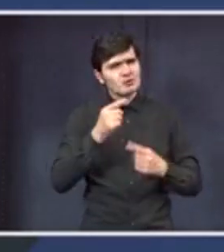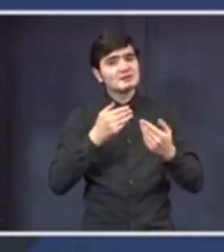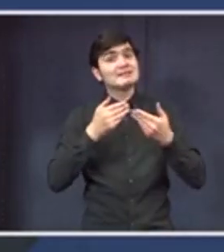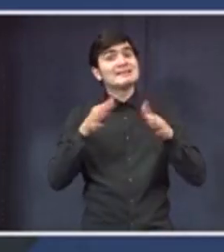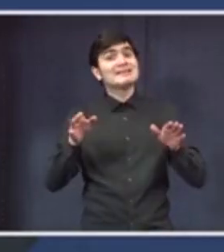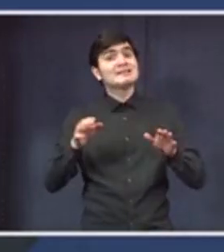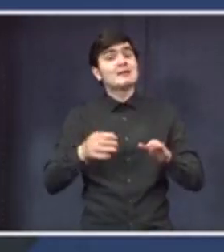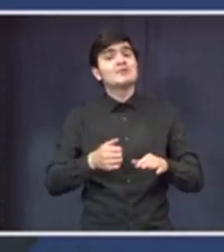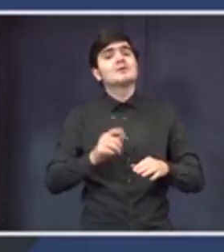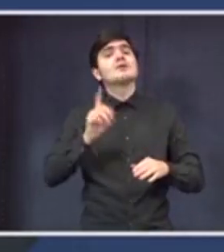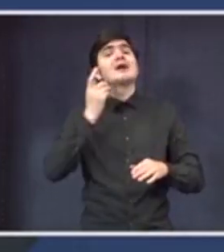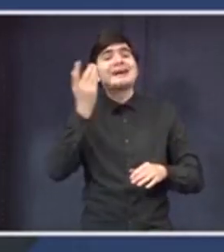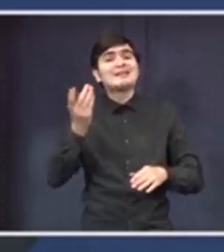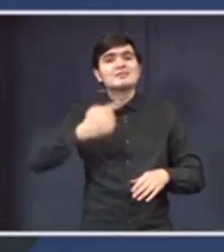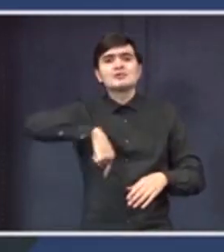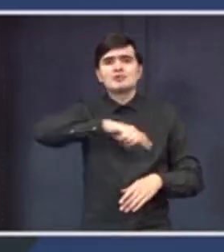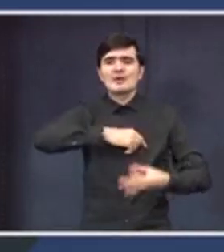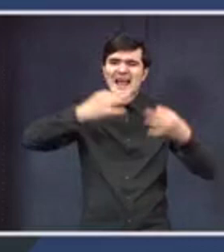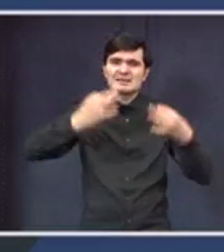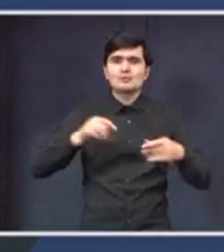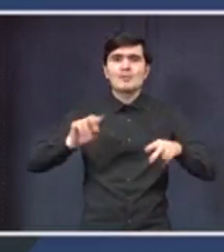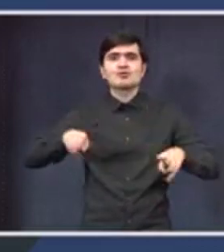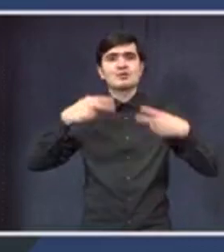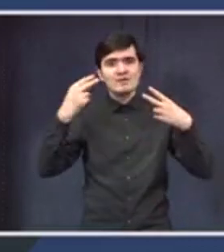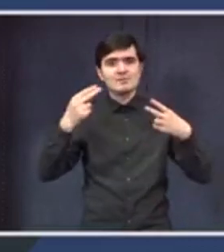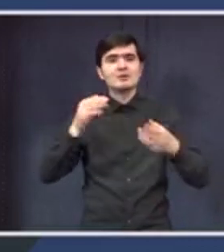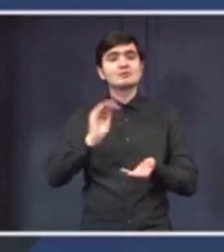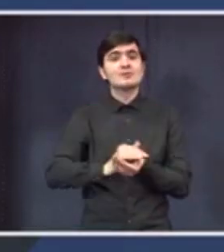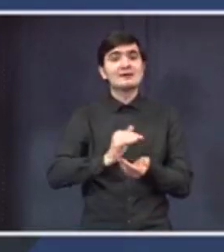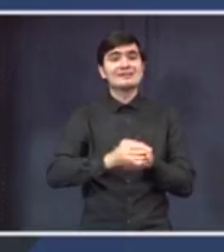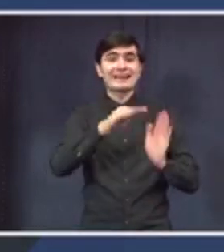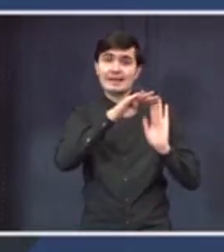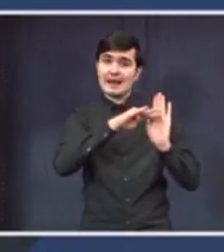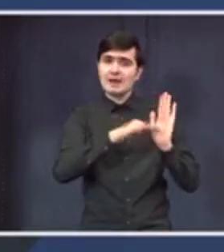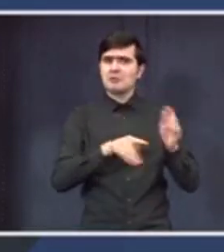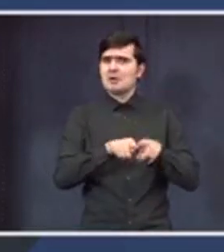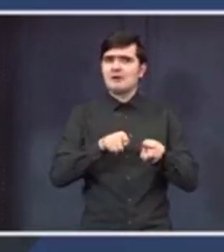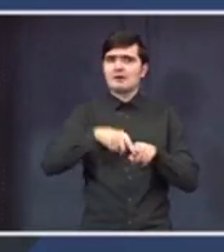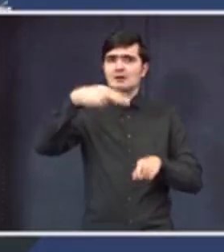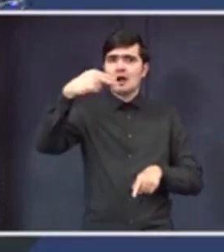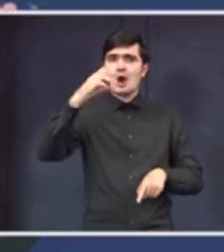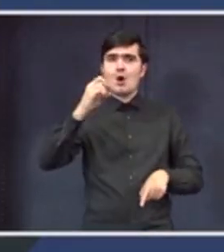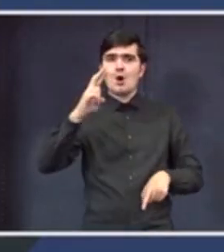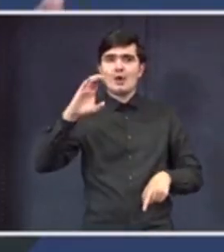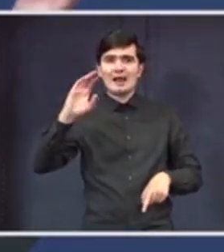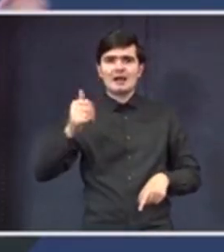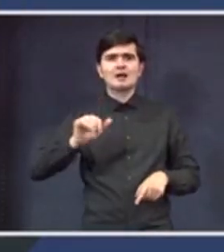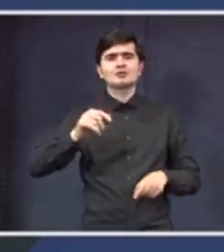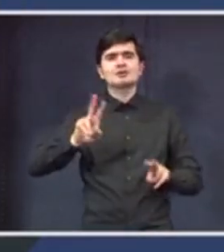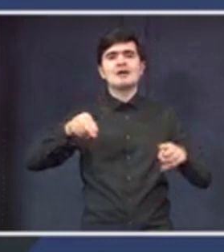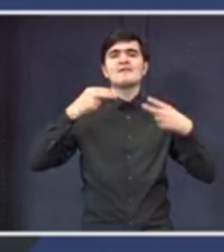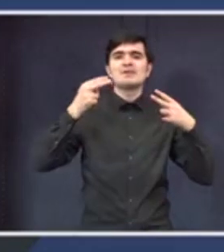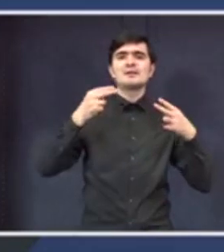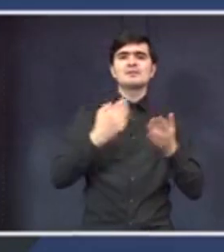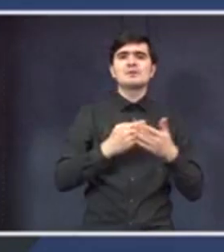doar atunci în momentul în care ne asigurăm că aceste evenimente vor păstra anumite reguli. Exact cum vorbim și de Horeca, cum vorbim și de evenimentele